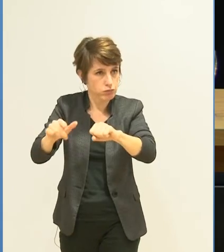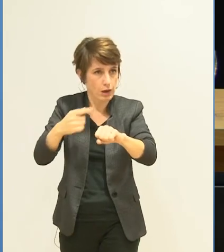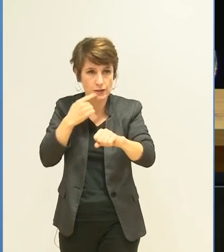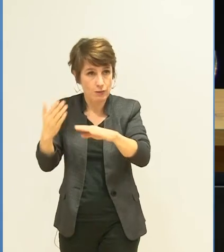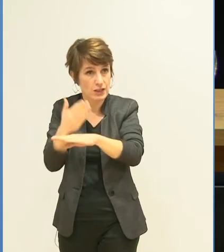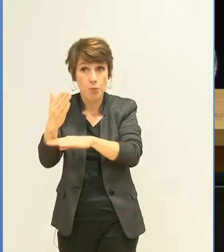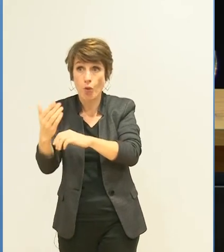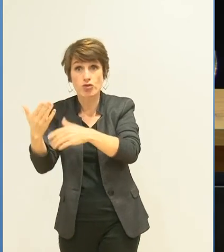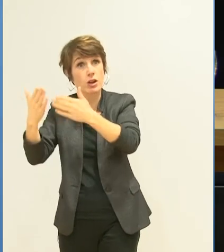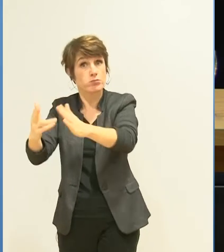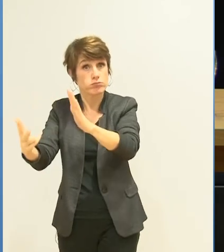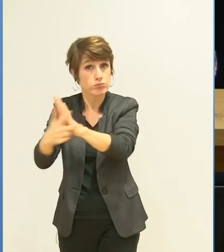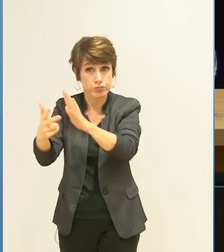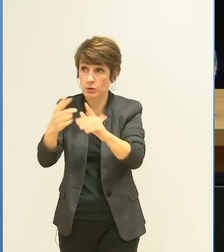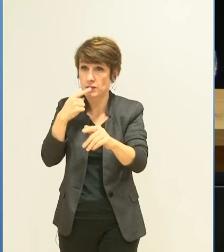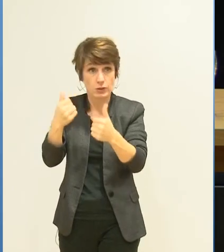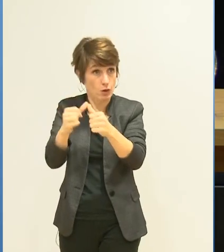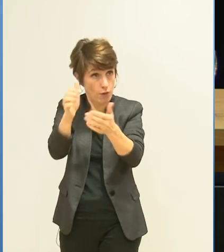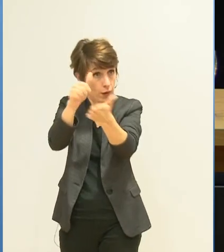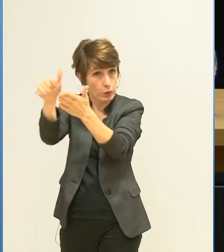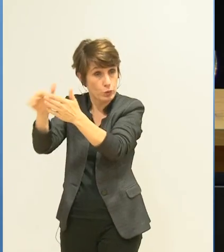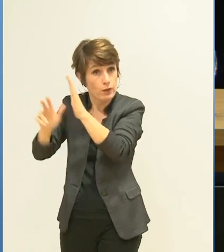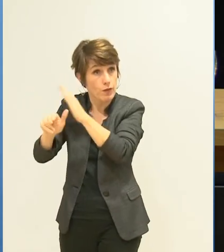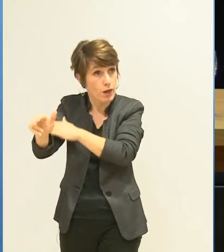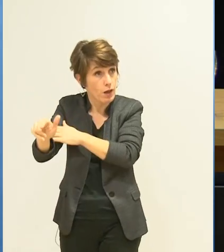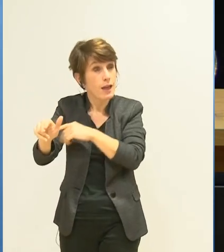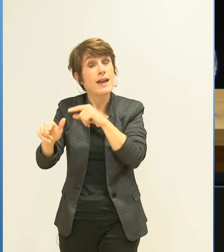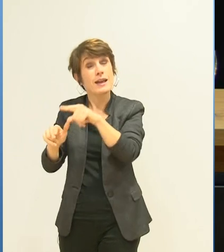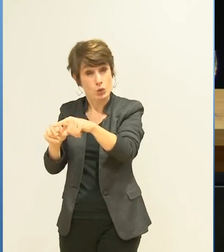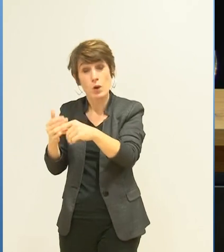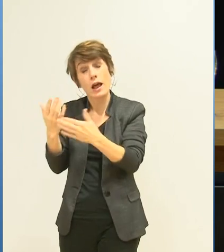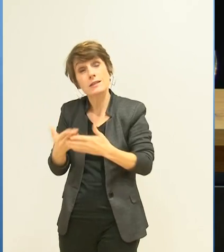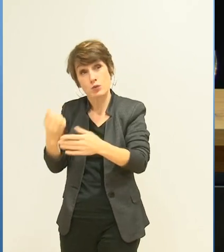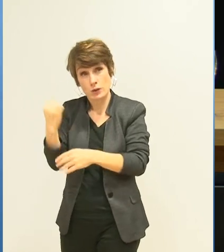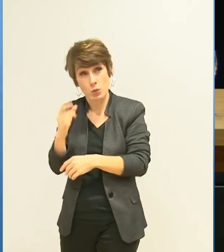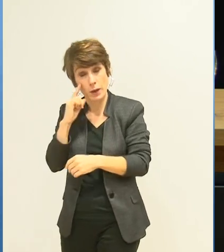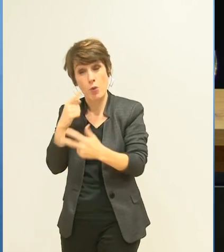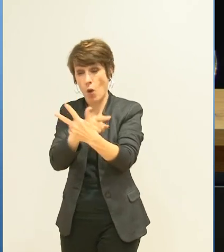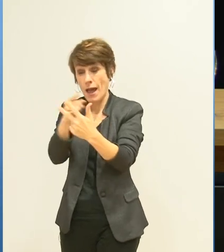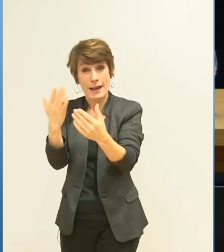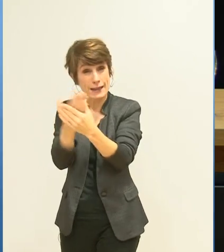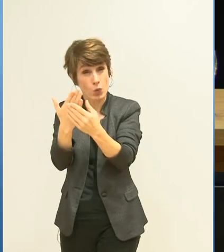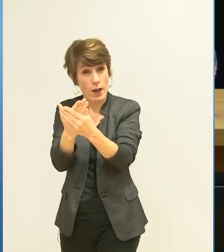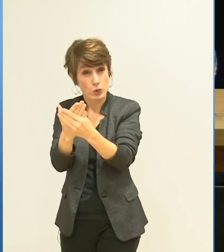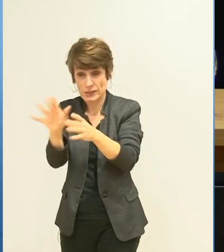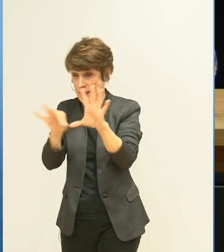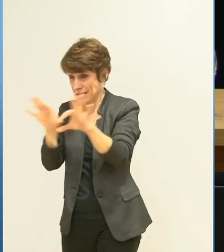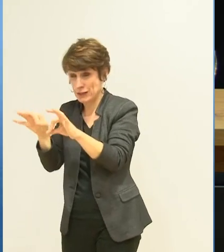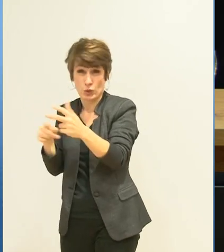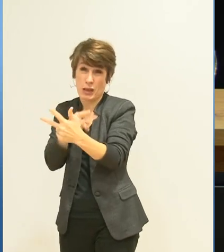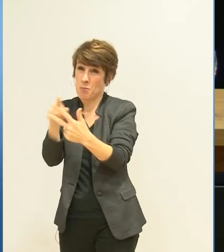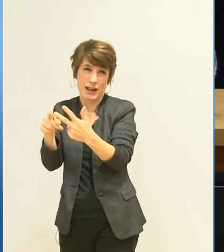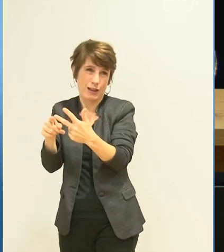et là c'est pire trois dossiers ont été sélectionnés trois dossiers insatisfaisant karine abouti